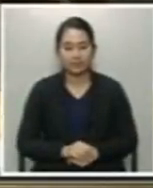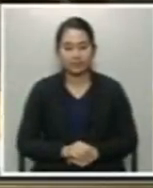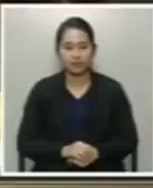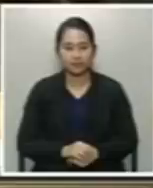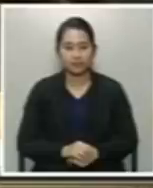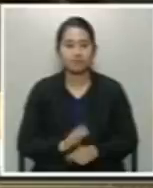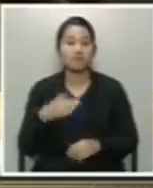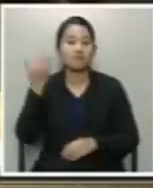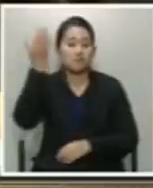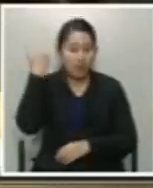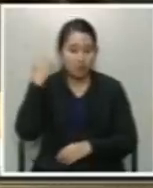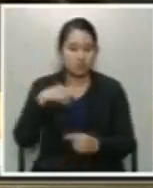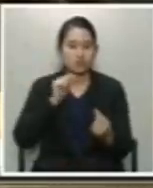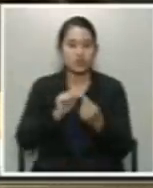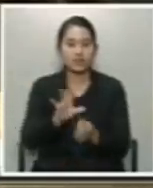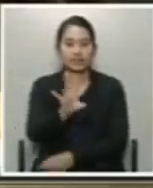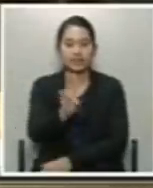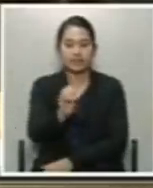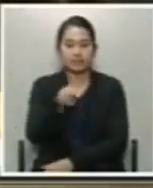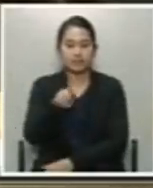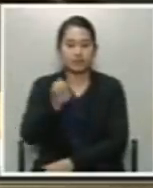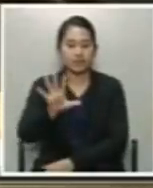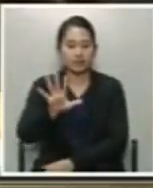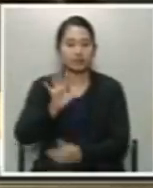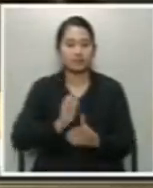ณวันนั้นมีดัชนีอยู่ที่ 70.5